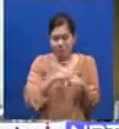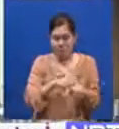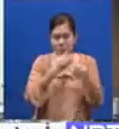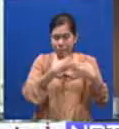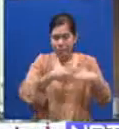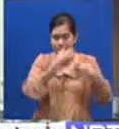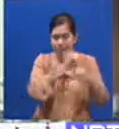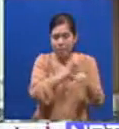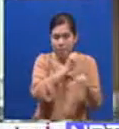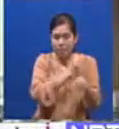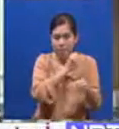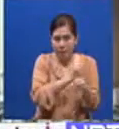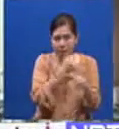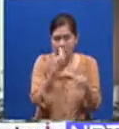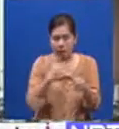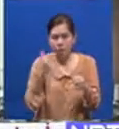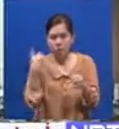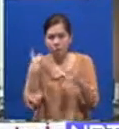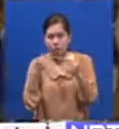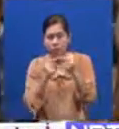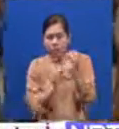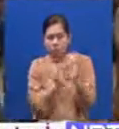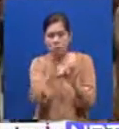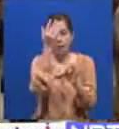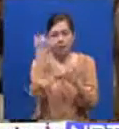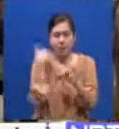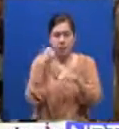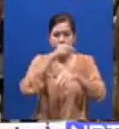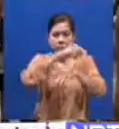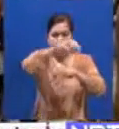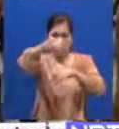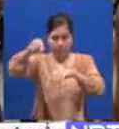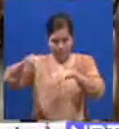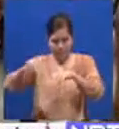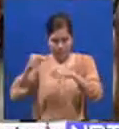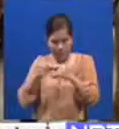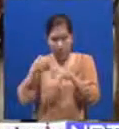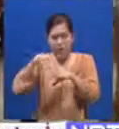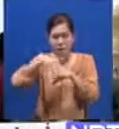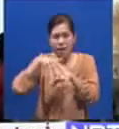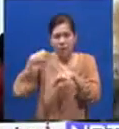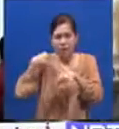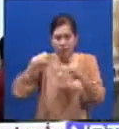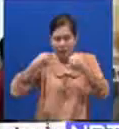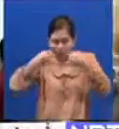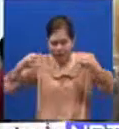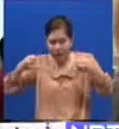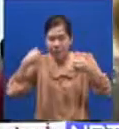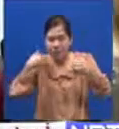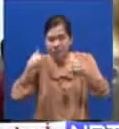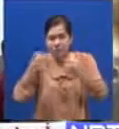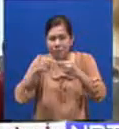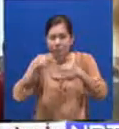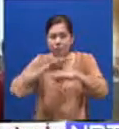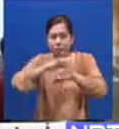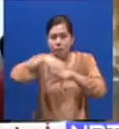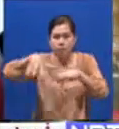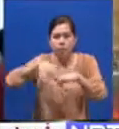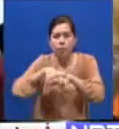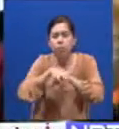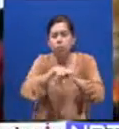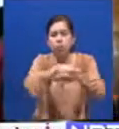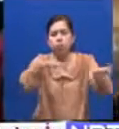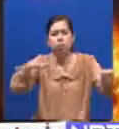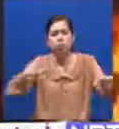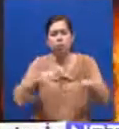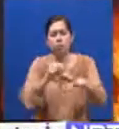งงานและได้เกิดประกายไฟทำให้สะเก็ดไฟไปติดกับใยฝ้ายพนักงานต้องช่วยกันนำถังน้ำมาดับไฟแต่ว่าไม่ทันเพ